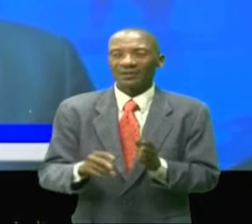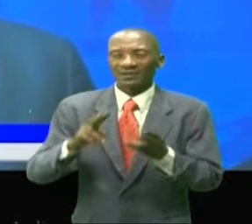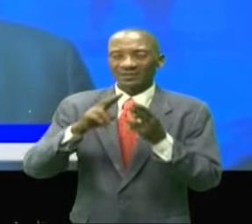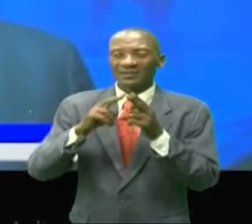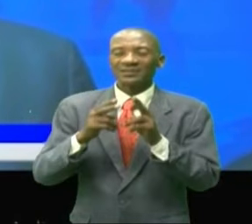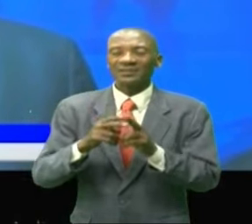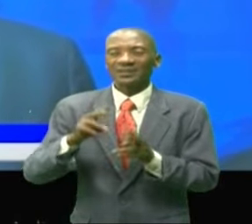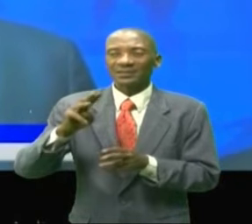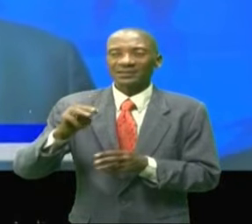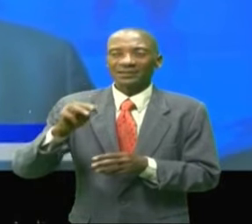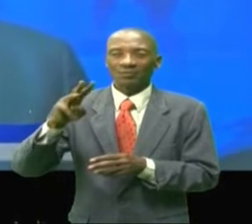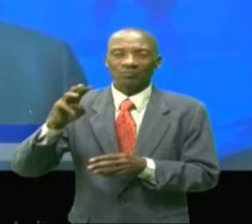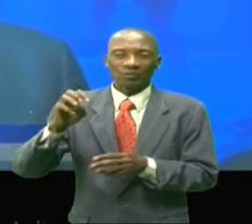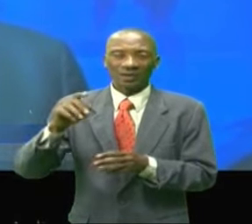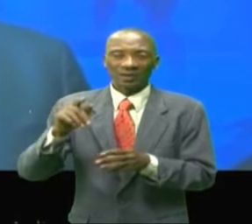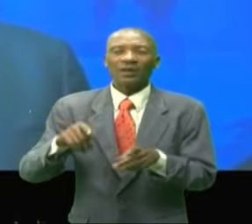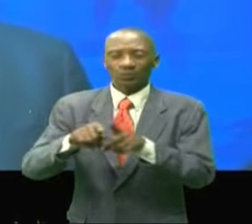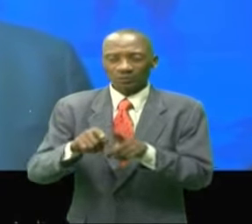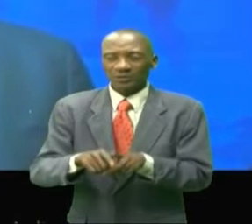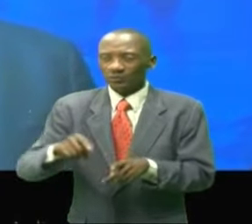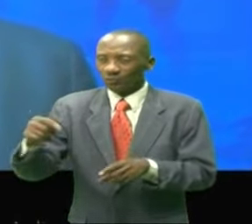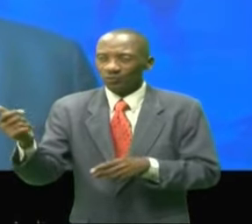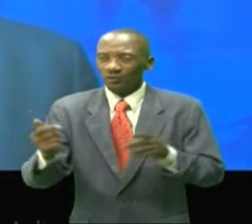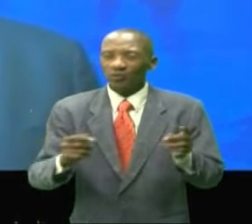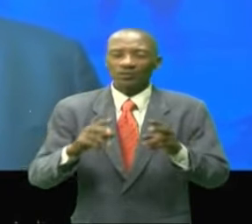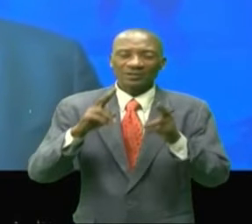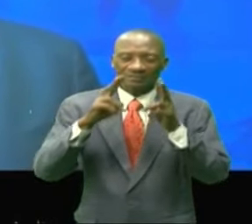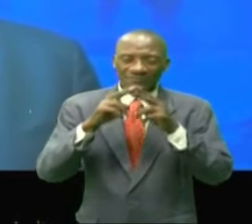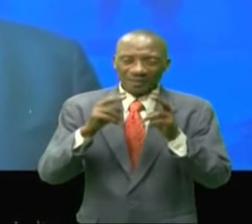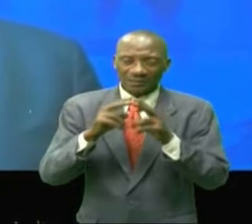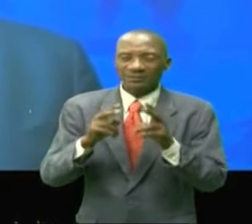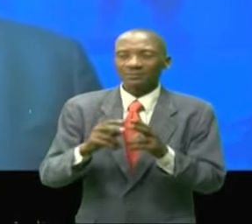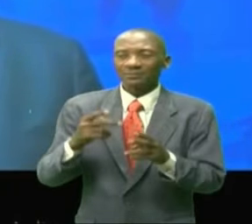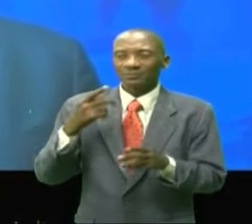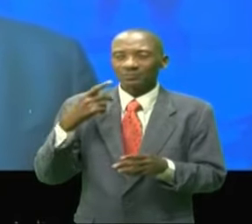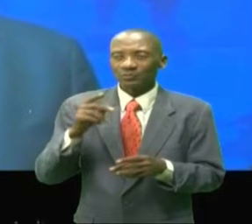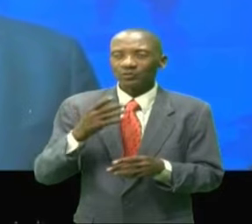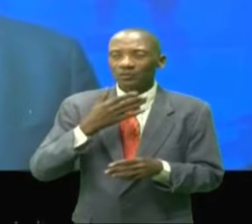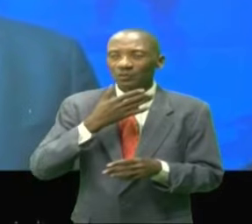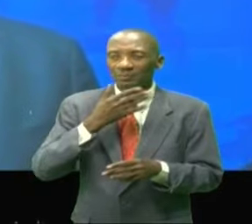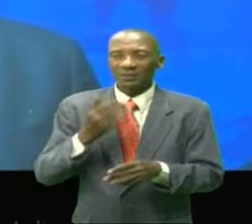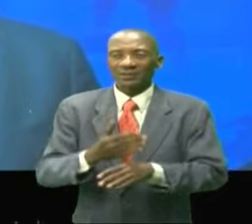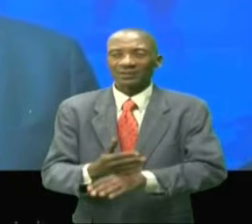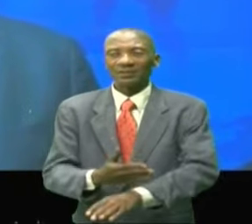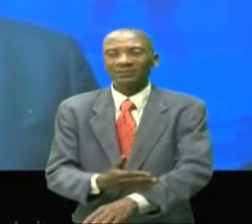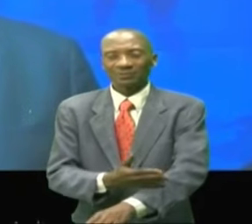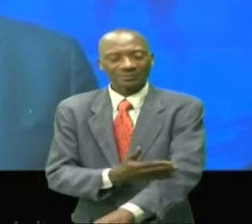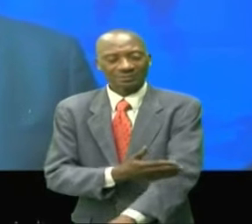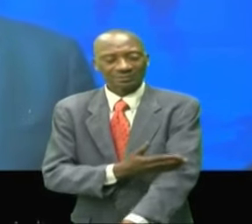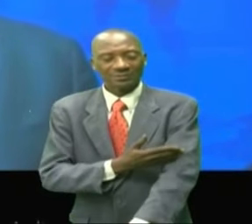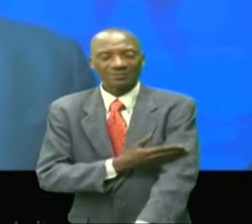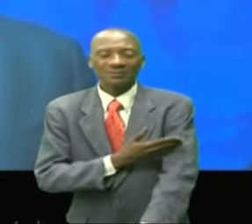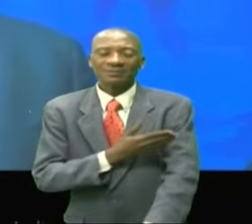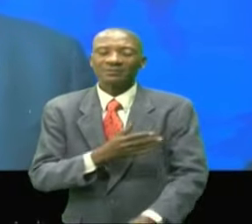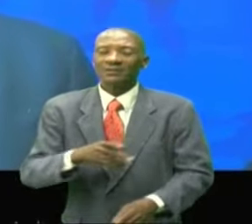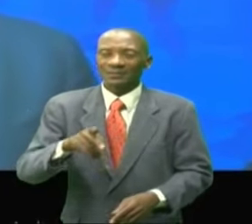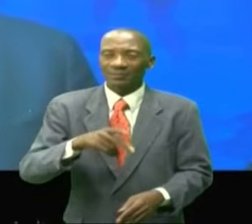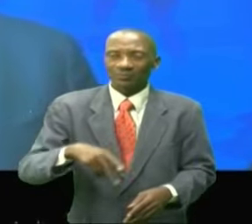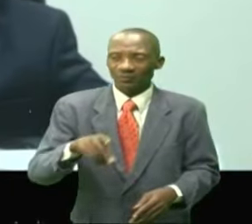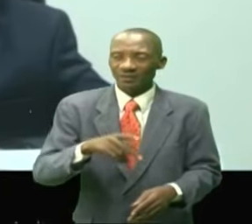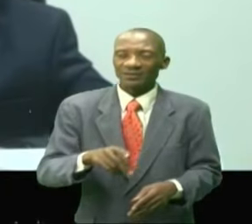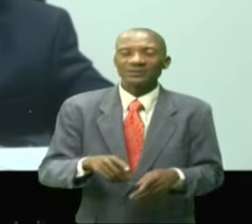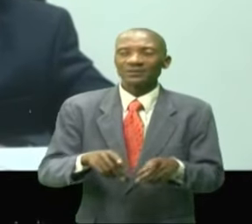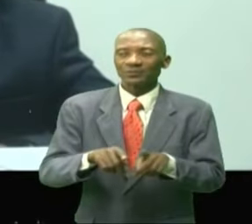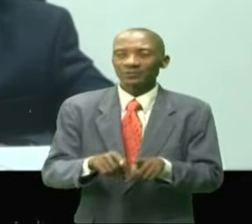ministre et lui présenter également l'accord de partenariat public-privé que nous avons signé devant lui à cet